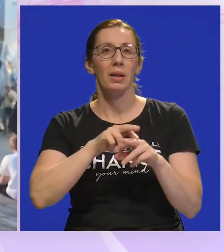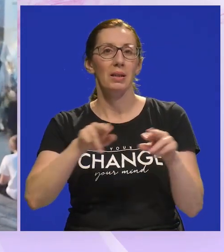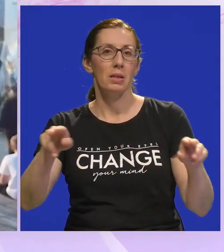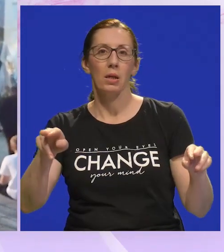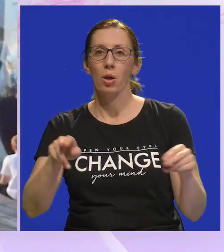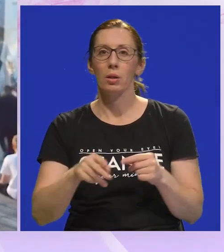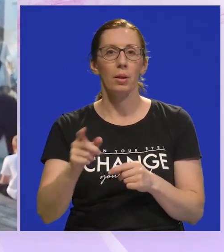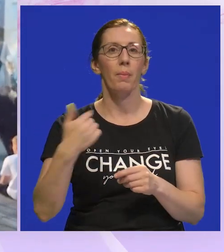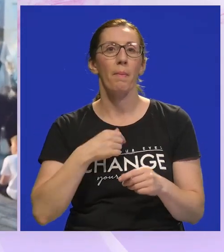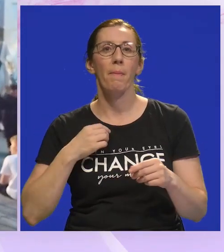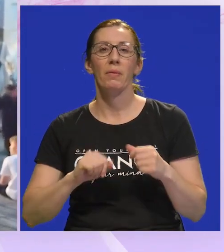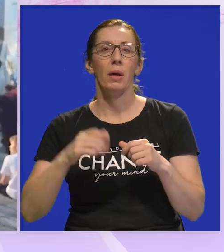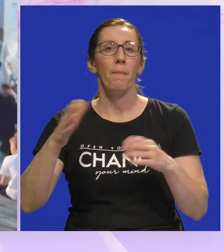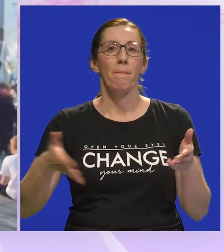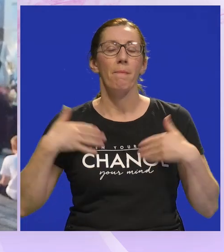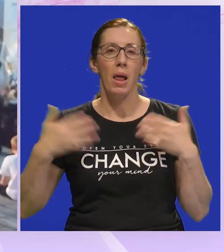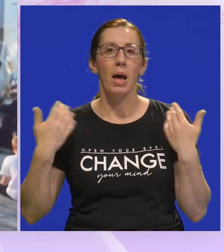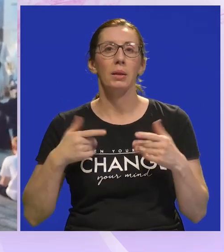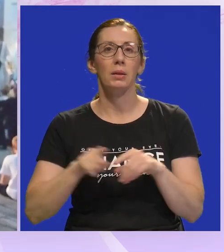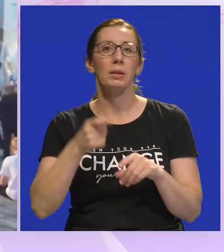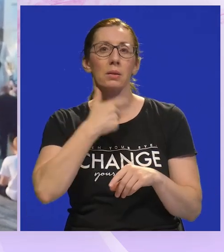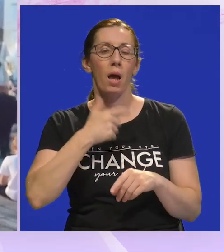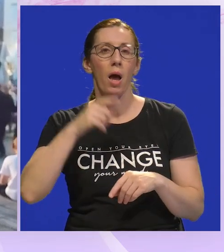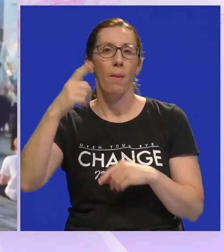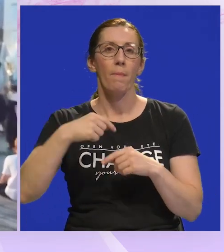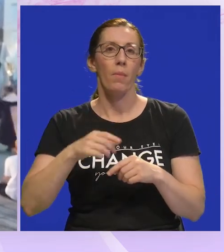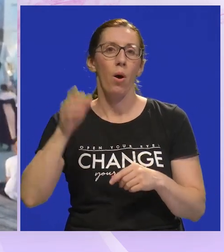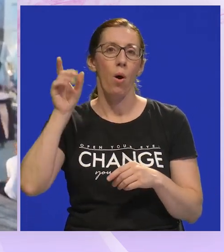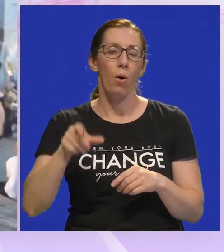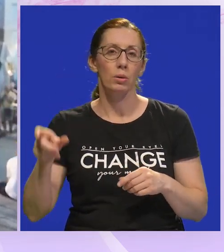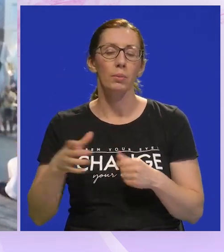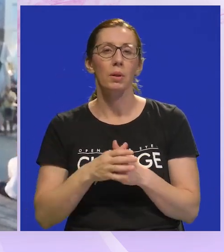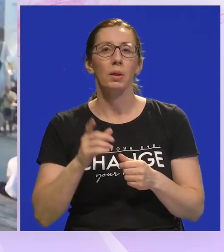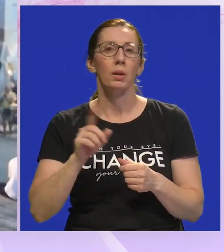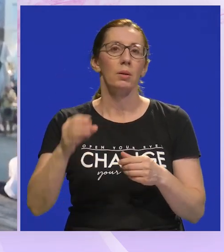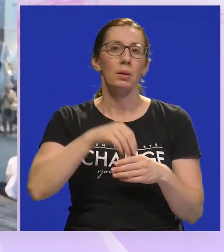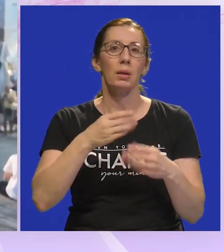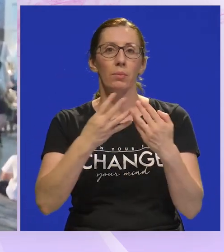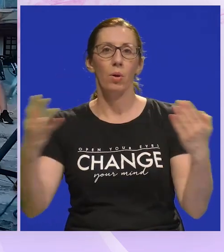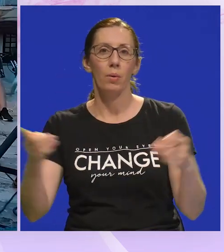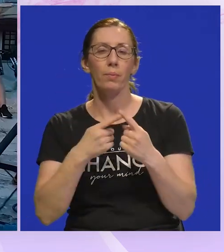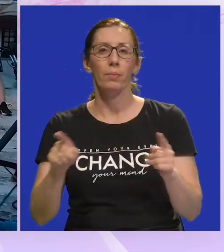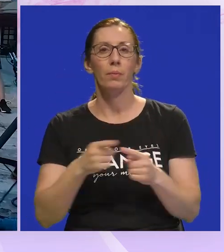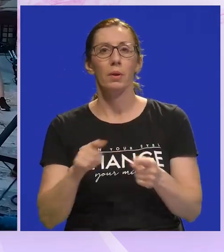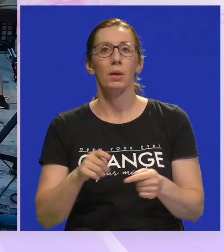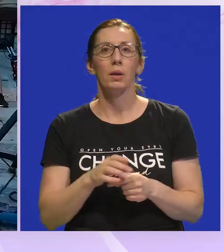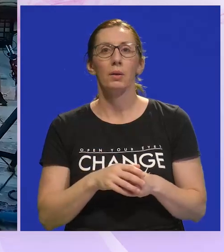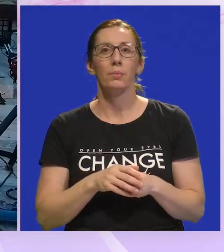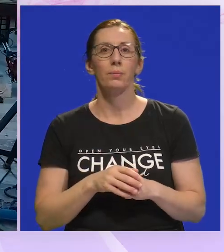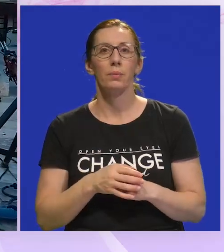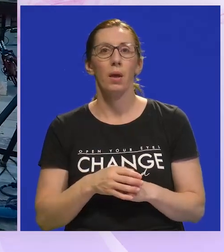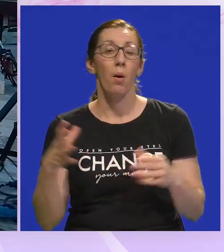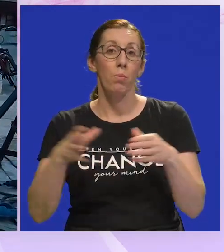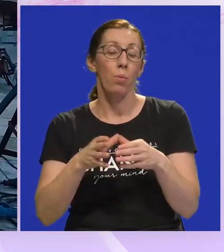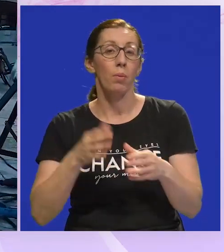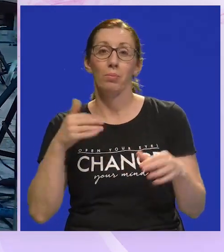šarolik repertoar koji je privlačan i mlađoj i starijoj populaciji. Nekad je to prihvatljivije u zboru, nekad nije, ali na kraju rezultati budu dobri i